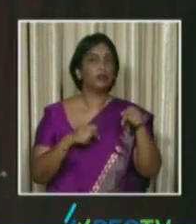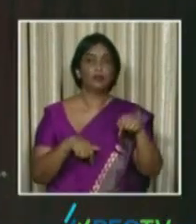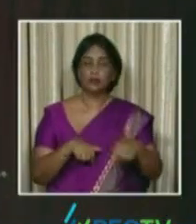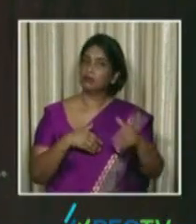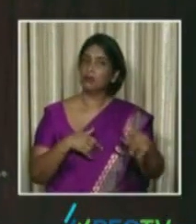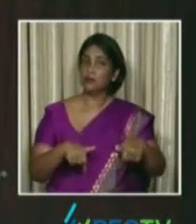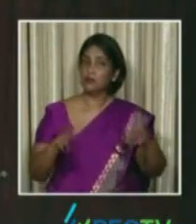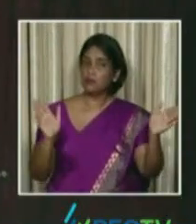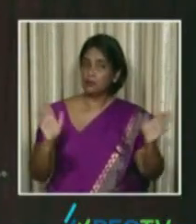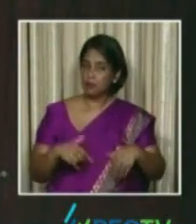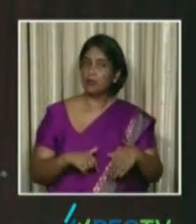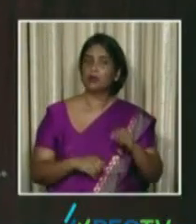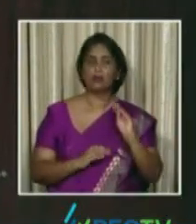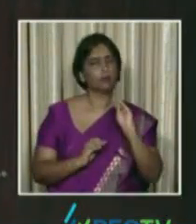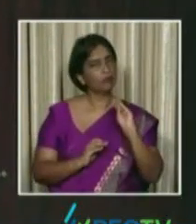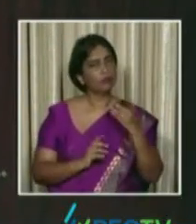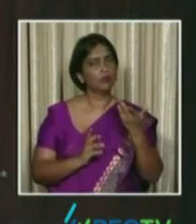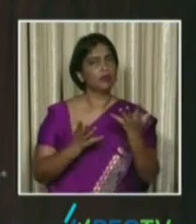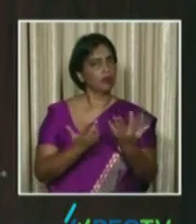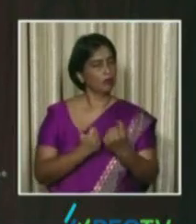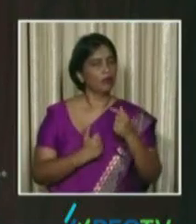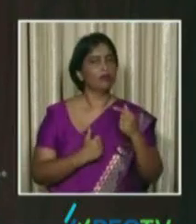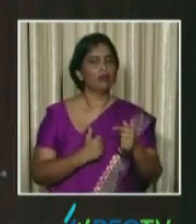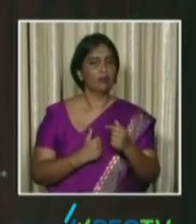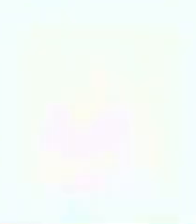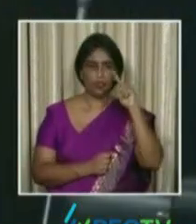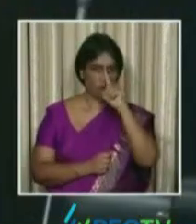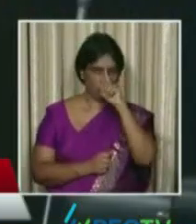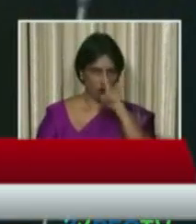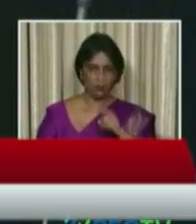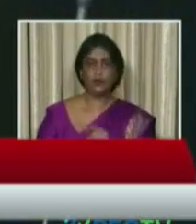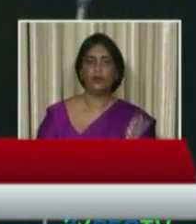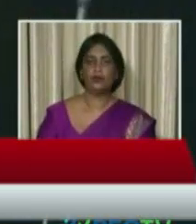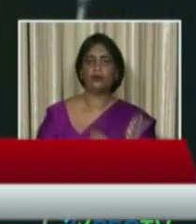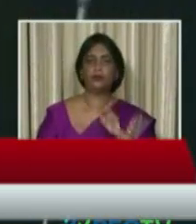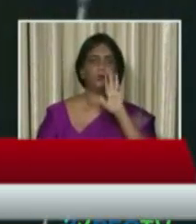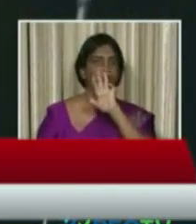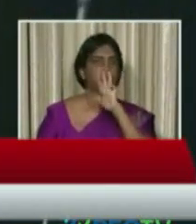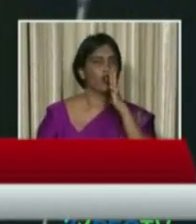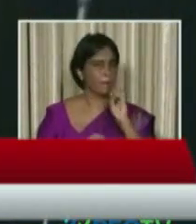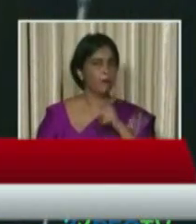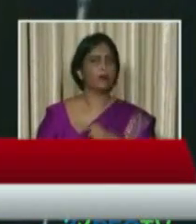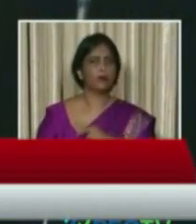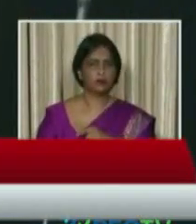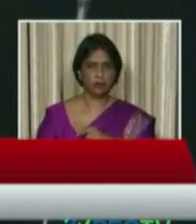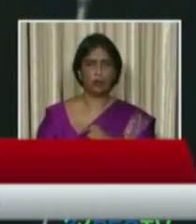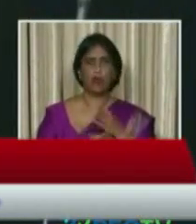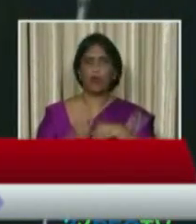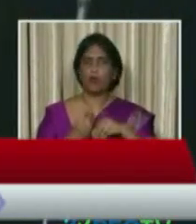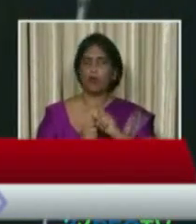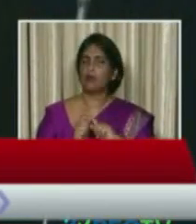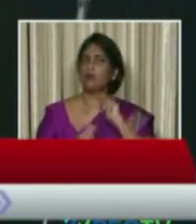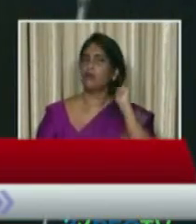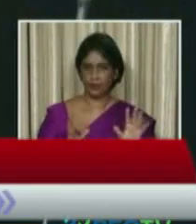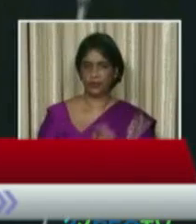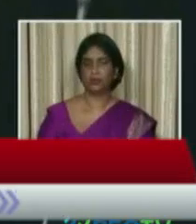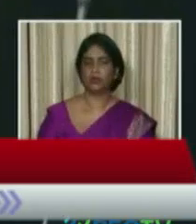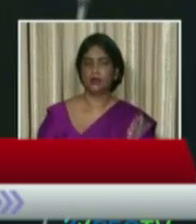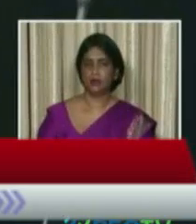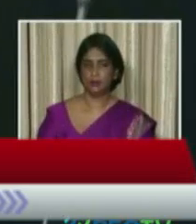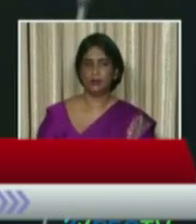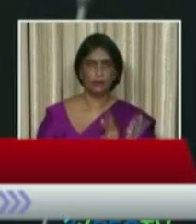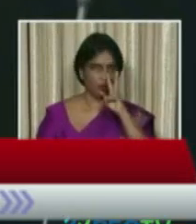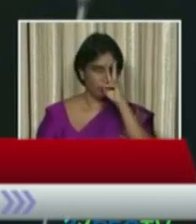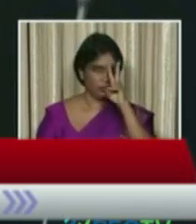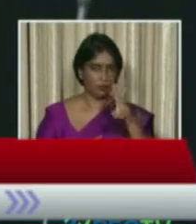වෙනතුරුත් තාමත් යම් කිසි පිරිසකට අම්බල දෙනවා කුටාම කුඩා පිරිසකට 90% වැඩි ප්‍රමාණයක පෝරසානාධාරයට මුදල් ලබා දීලා තියෙනවා. සති